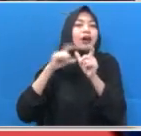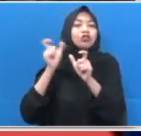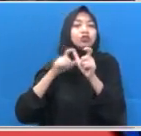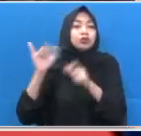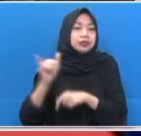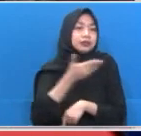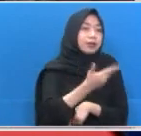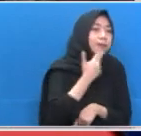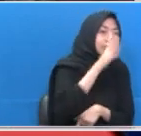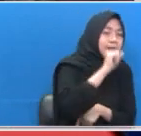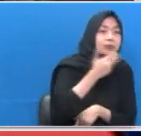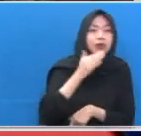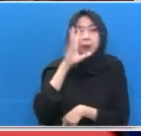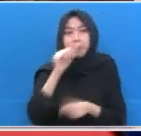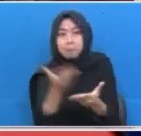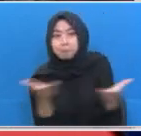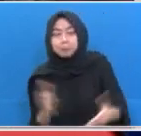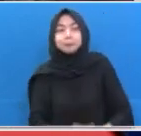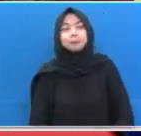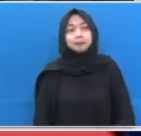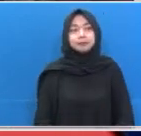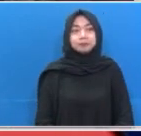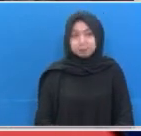malam brownies Selamat malam Mbak Susi